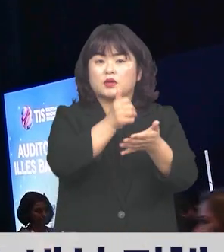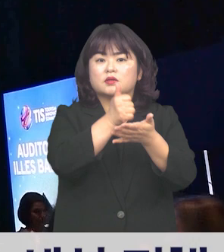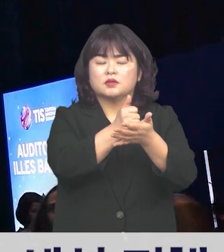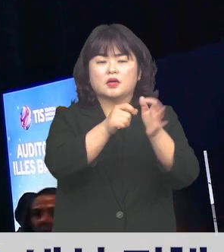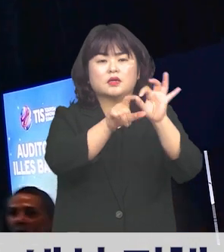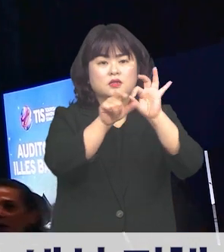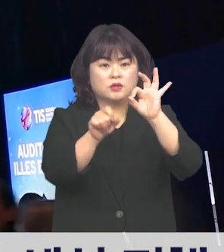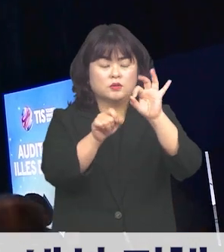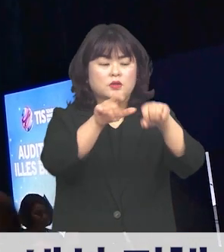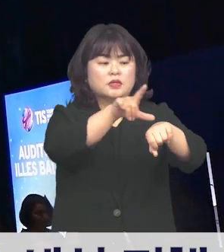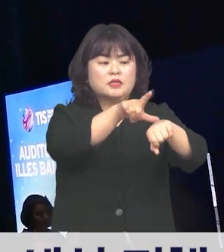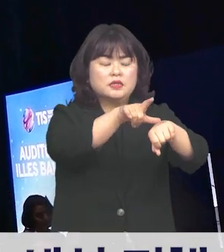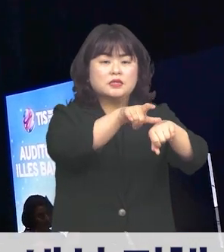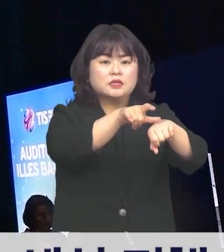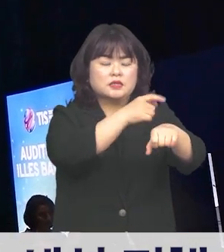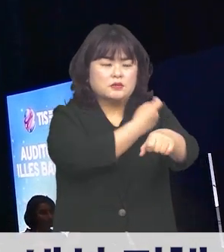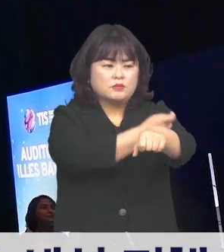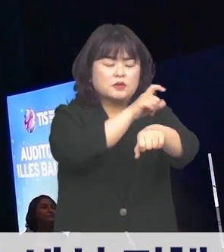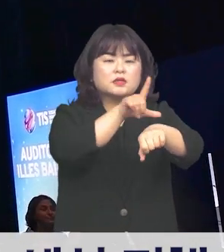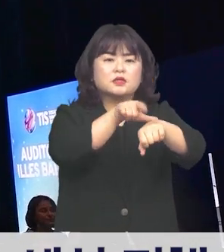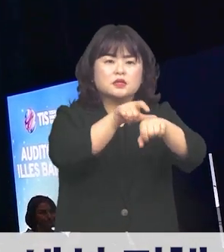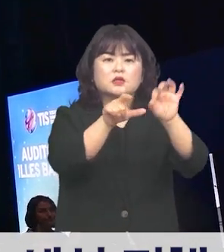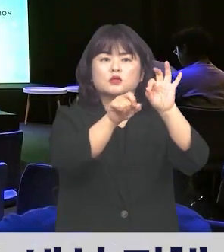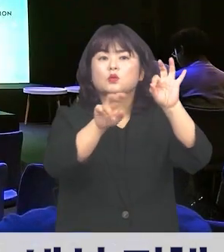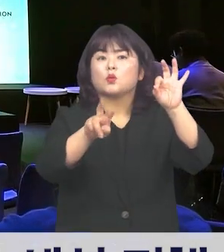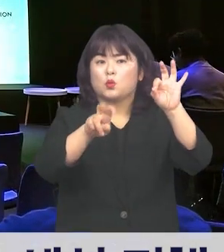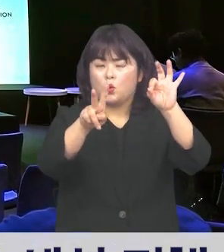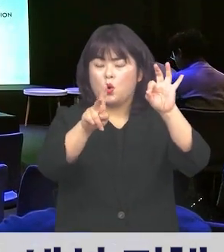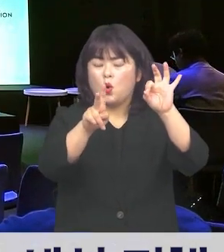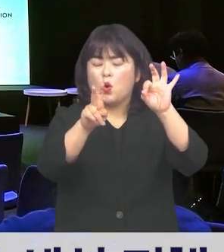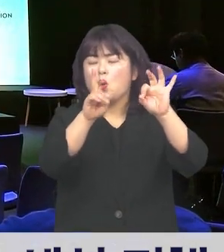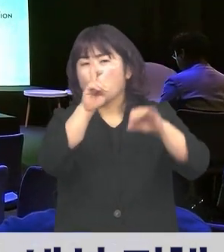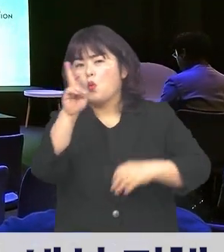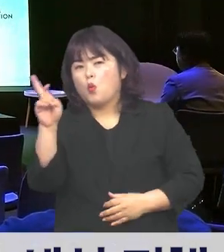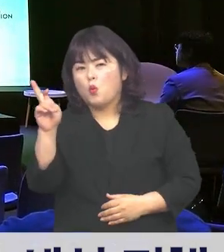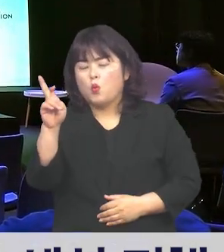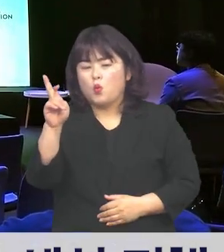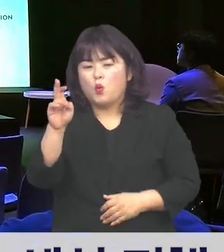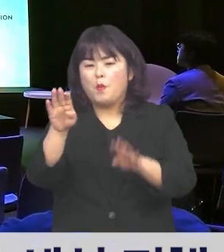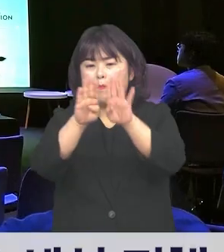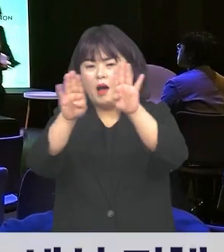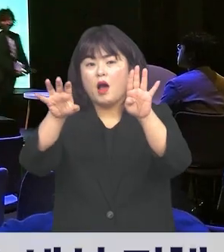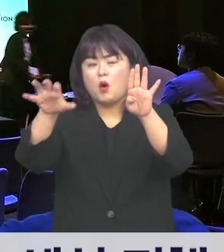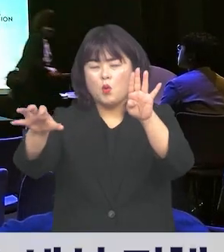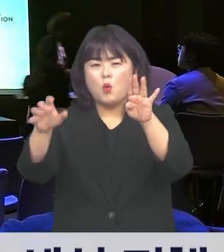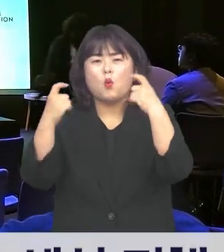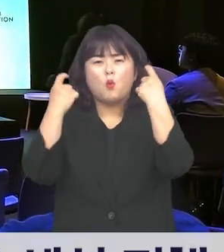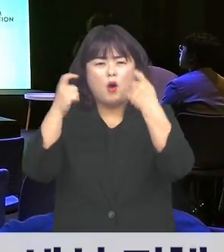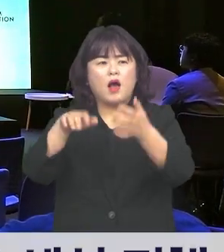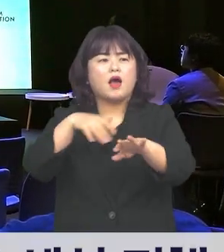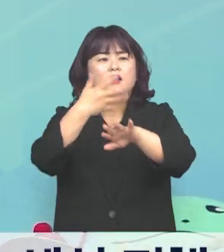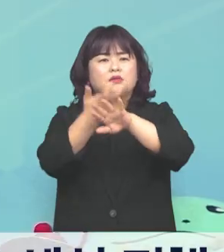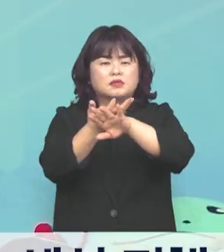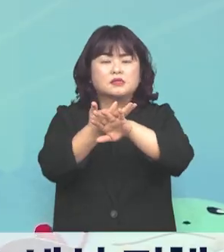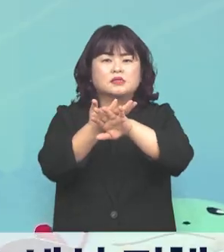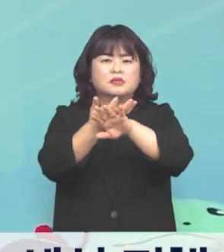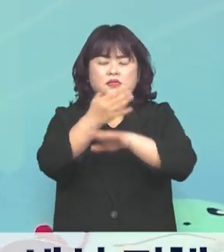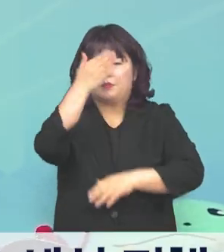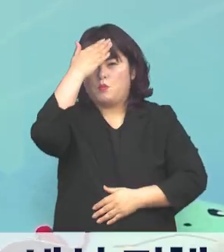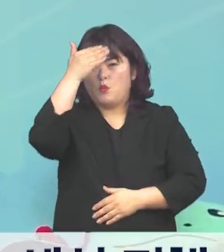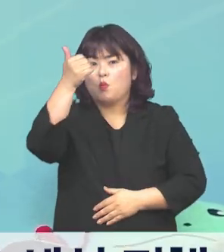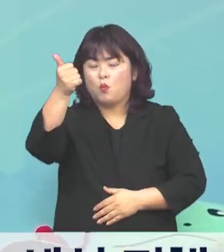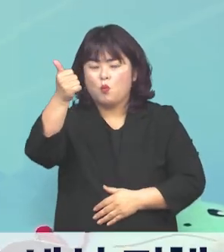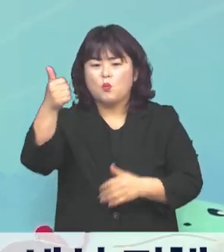이상일 용인특례시장은 현지 시간 23일 오후 스페인 세비야시의 박람회장에서 열린 관광혁신서밋